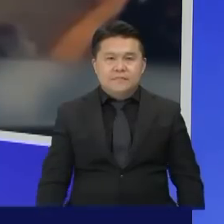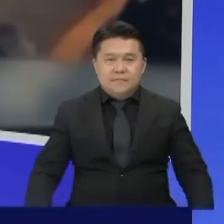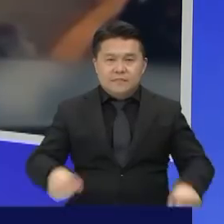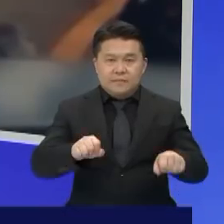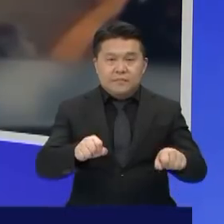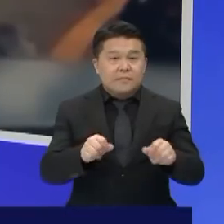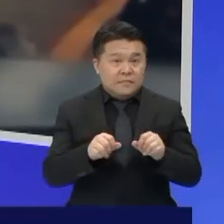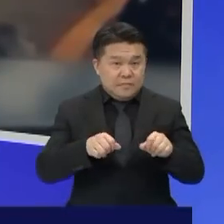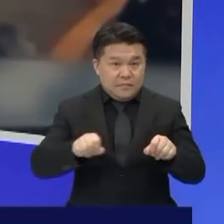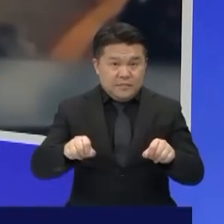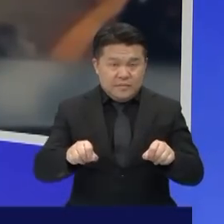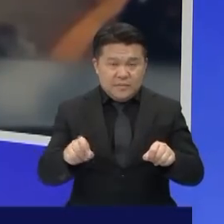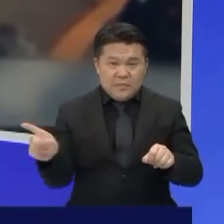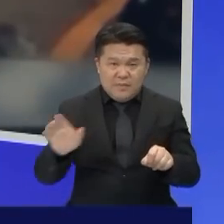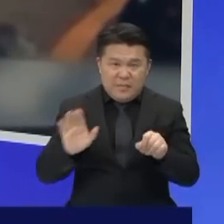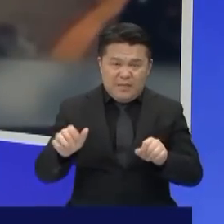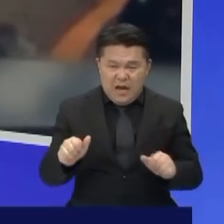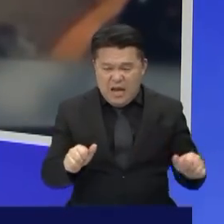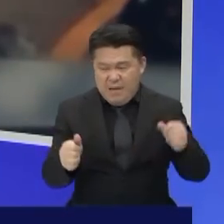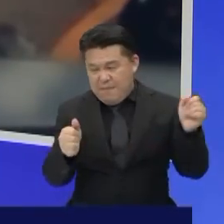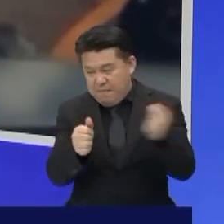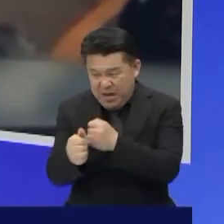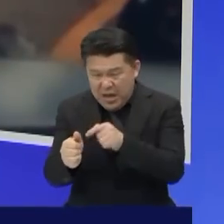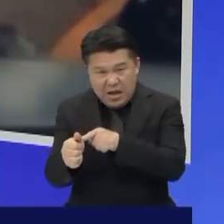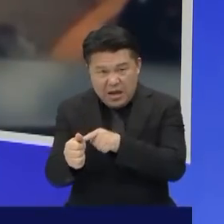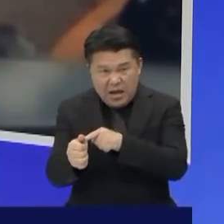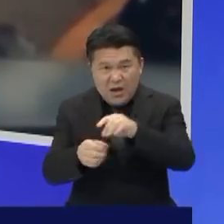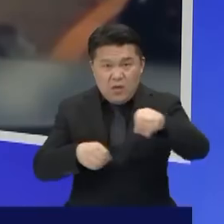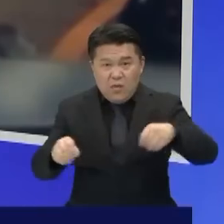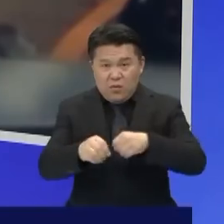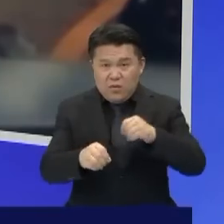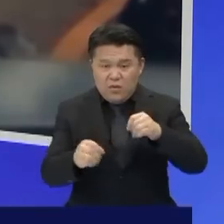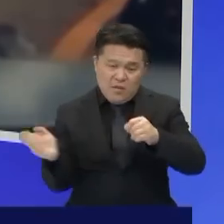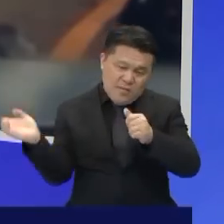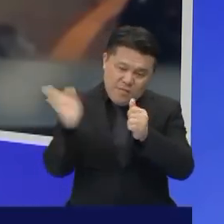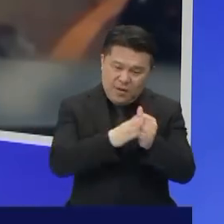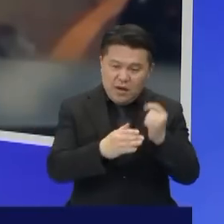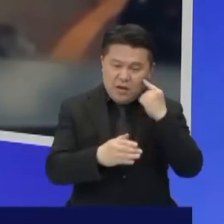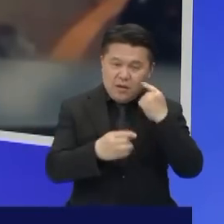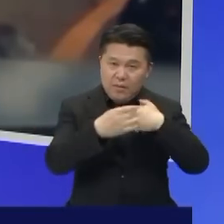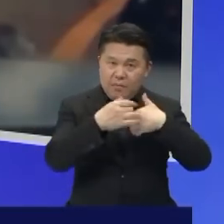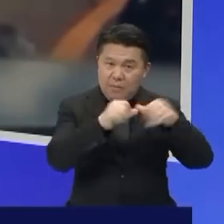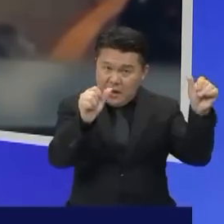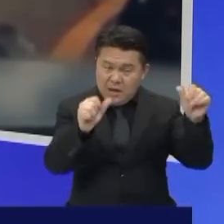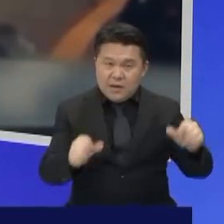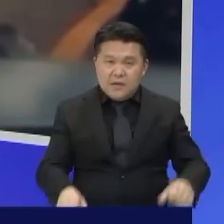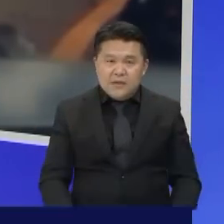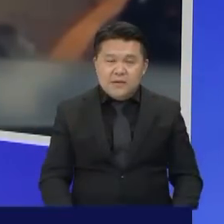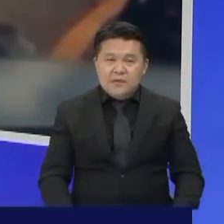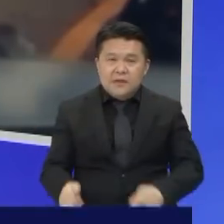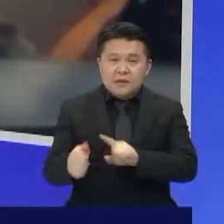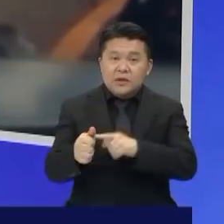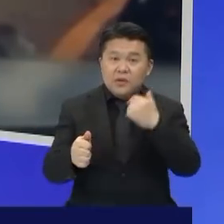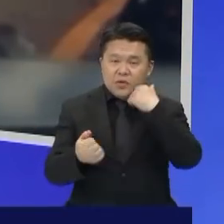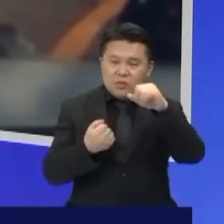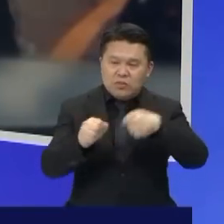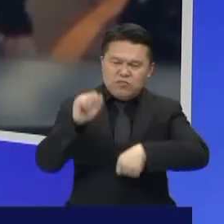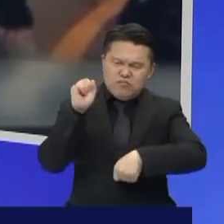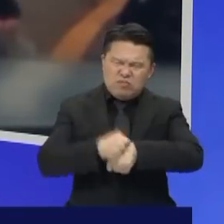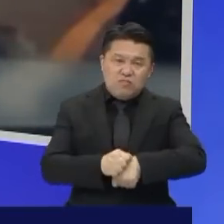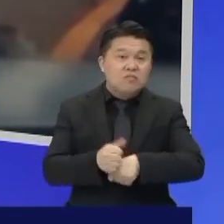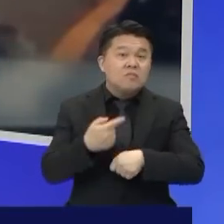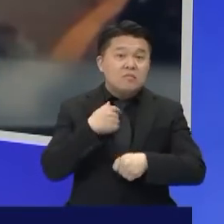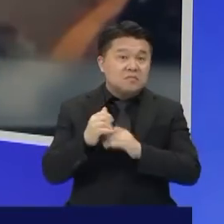한 오토바이 운전자가 경적을 울린 차량을 쫓아가 폭행했는데 오히려 얼굴이 골절되는 일이 벌어졌습니다.